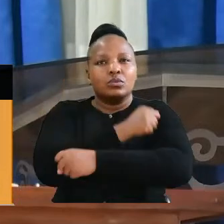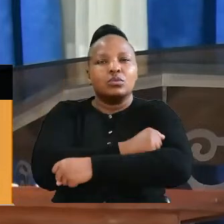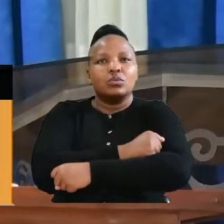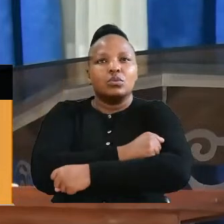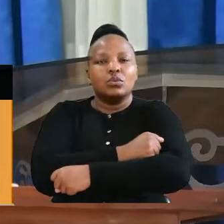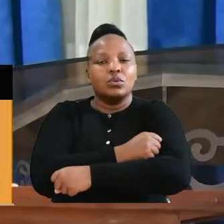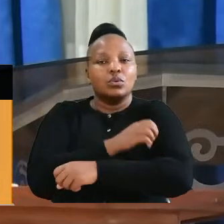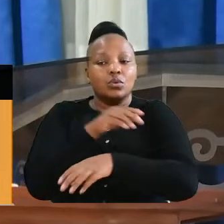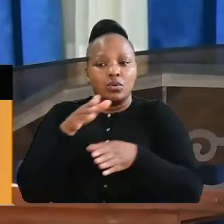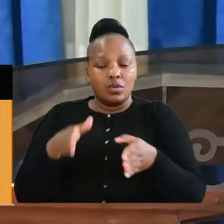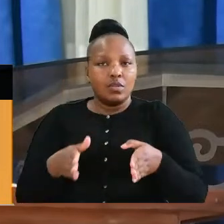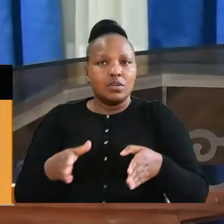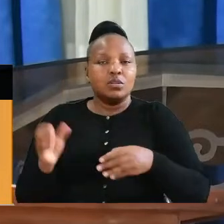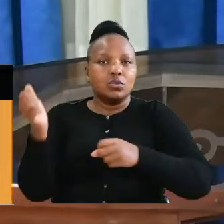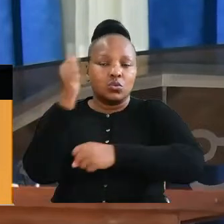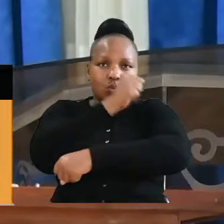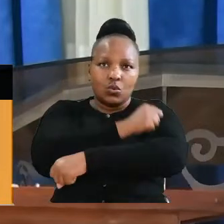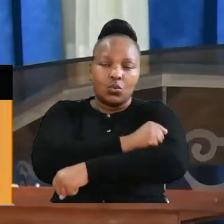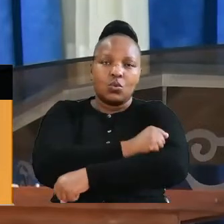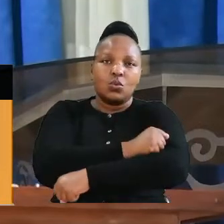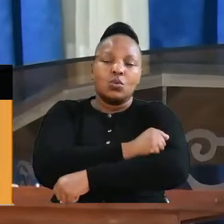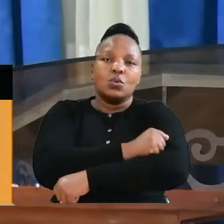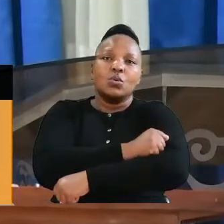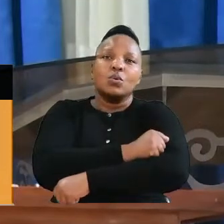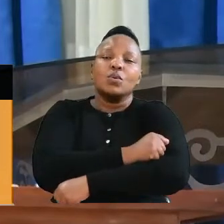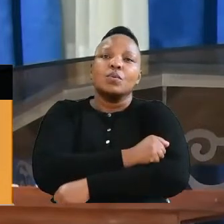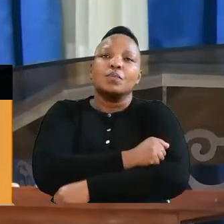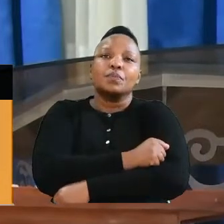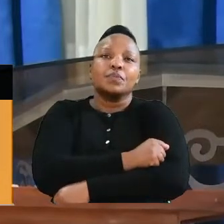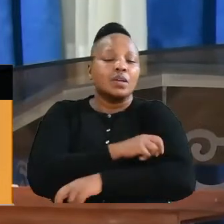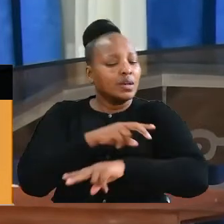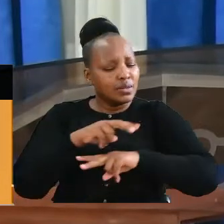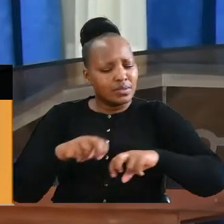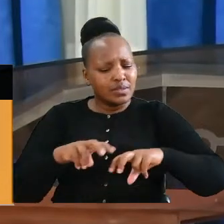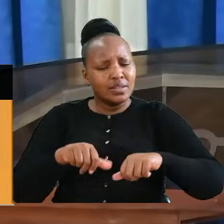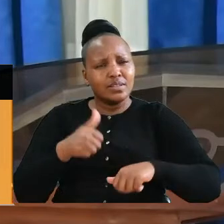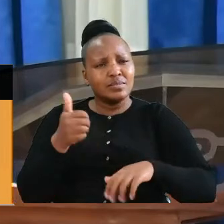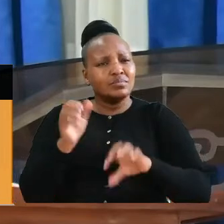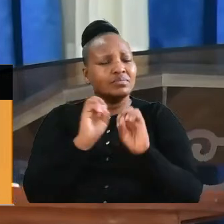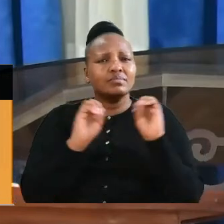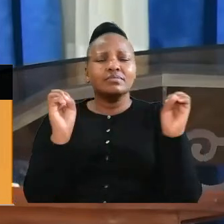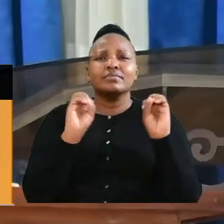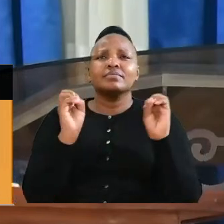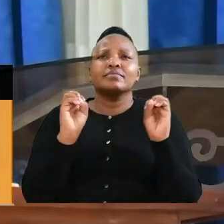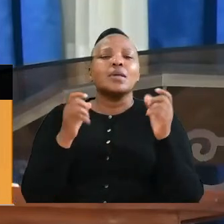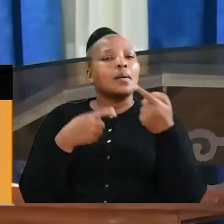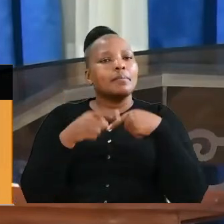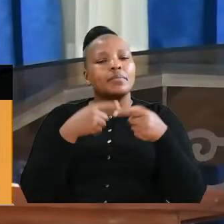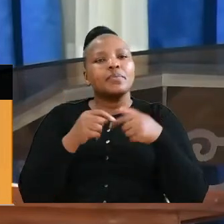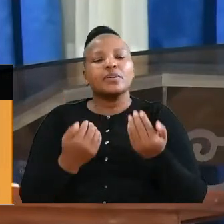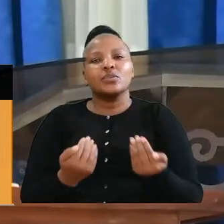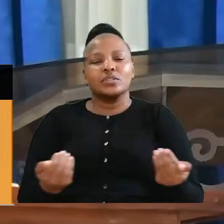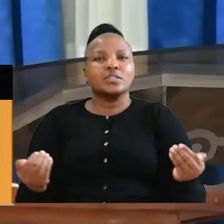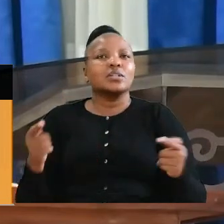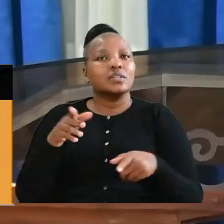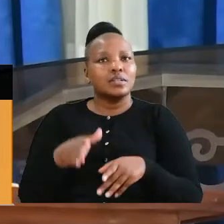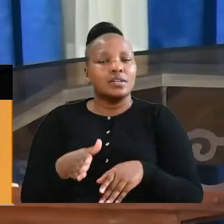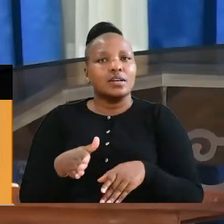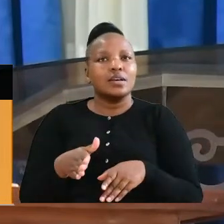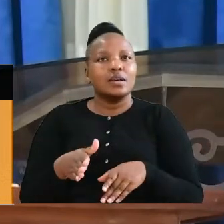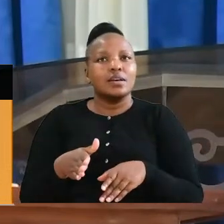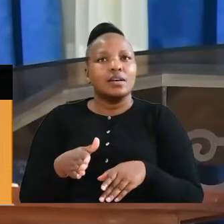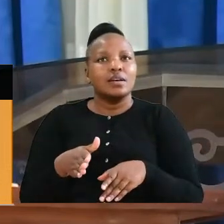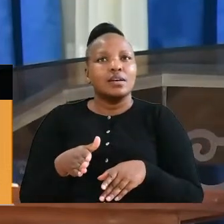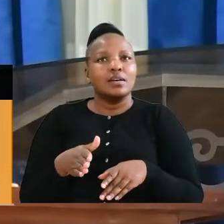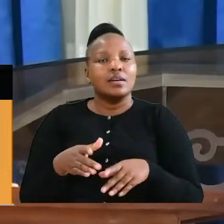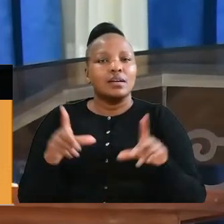PCA Bahati Martyrs Academy, tunajibu kwako. Usitafute kwingine, tuletee mwanafunzi wako, kwa sababu tumepewa leseni